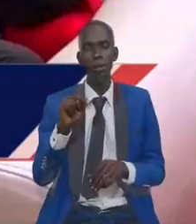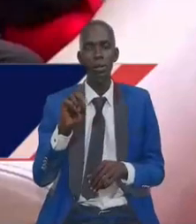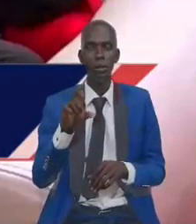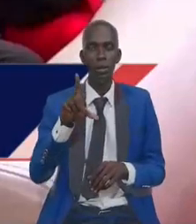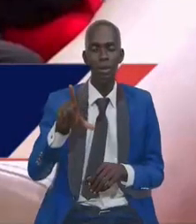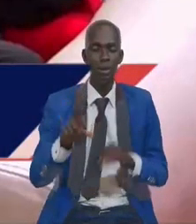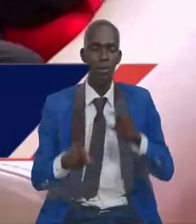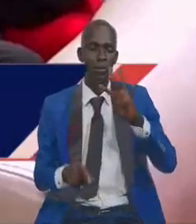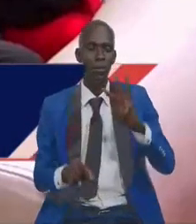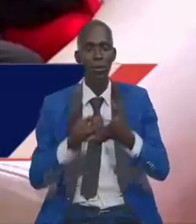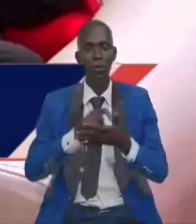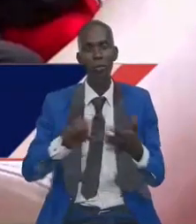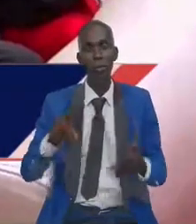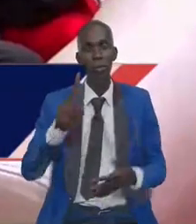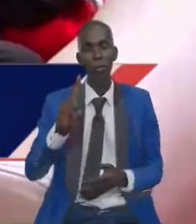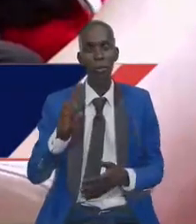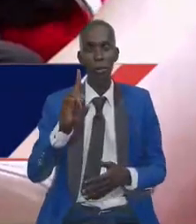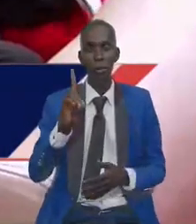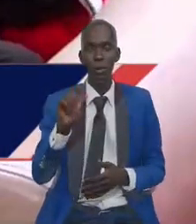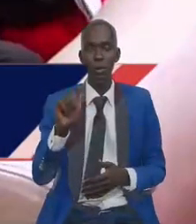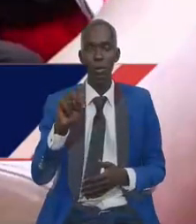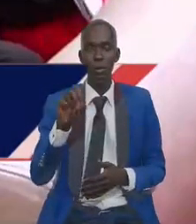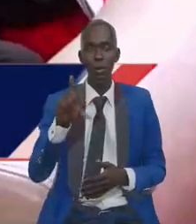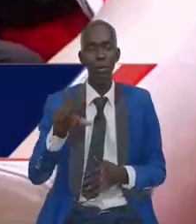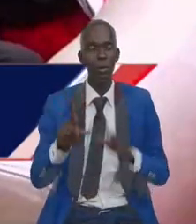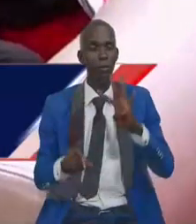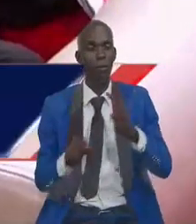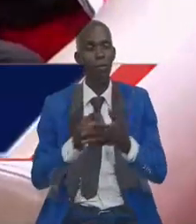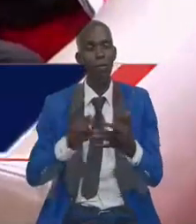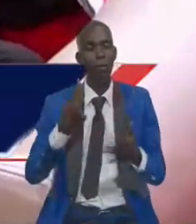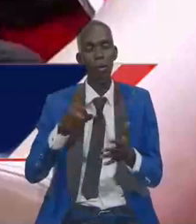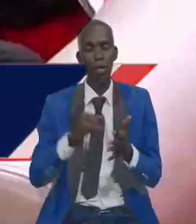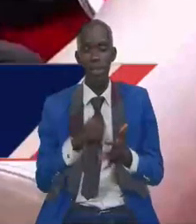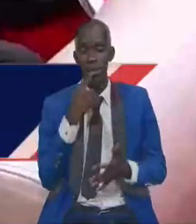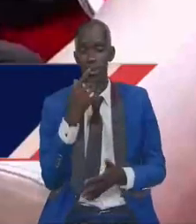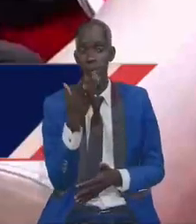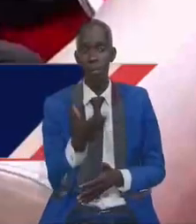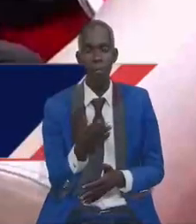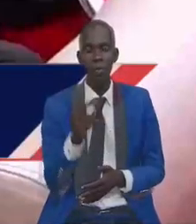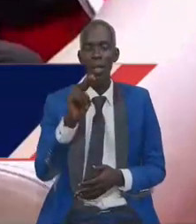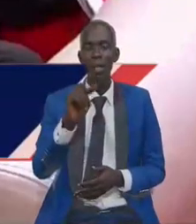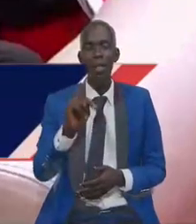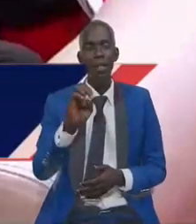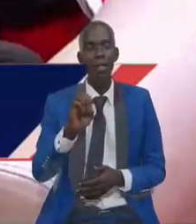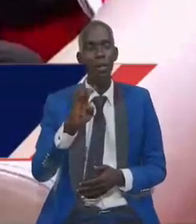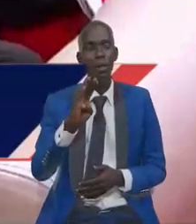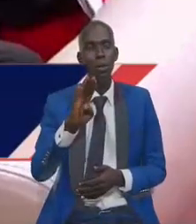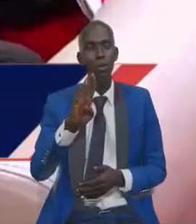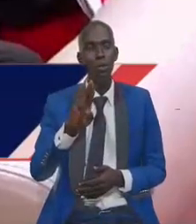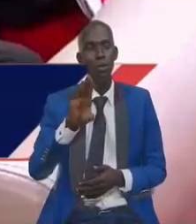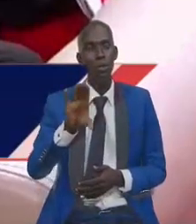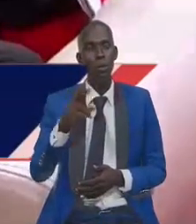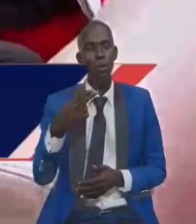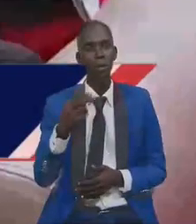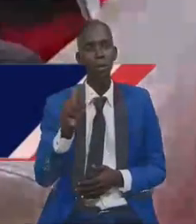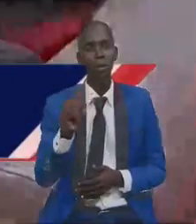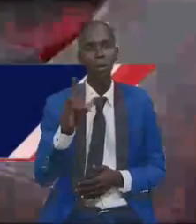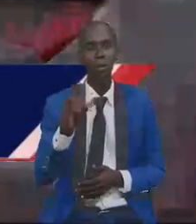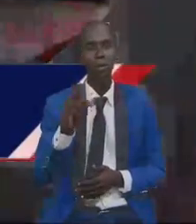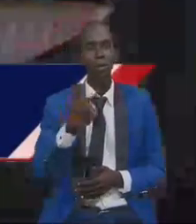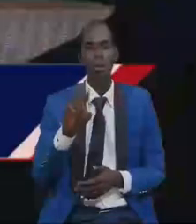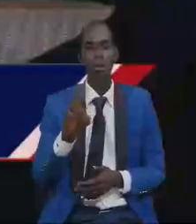verset 1. Au verset 1, il dit, Nebuchadnezzar, roi à tous les